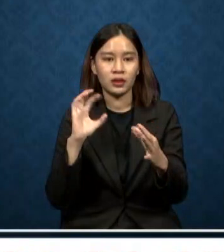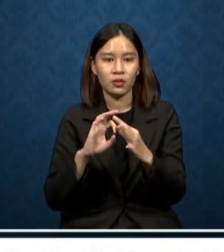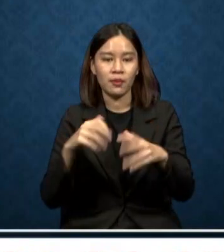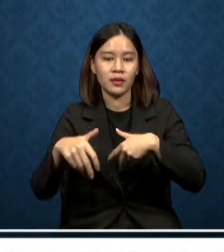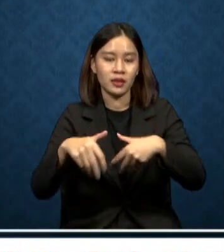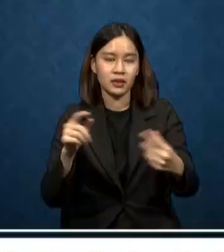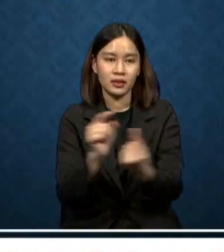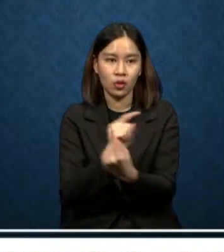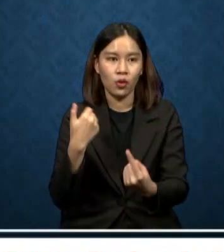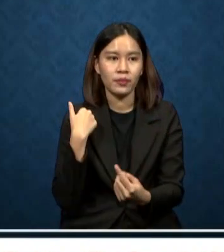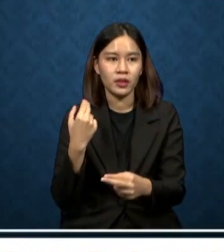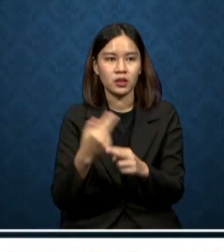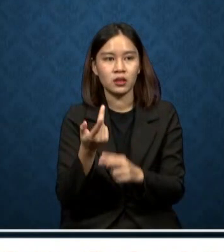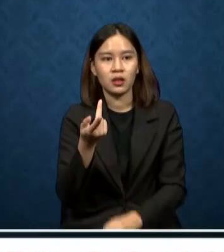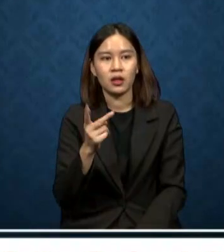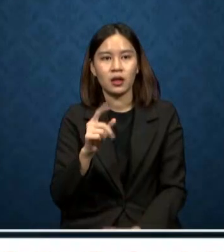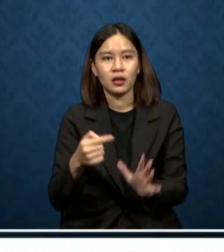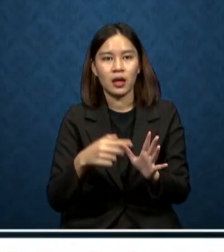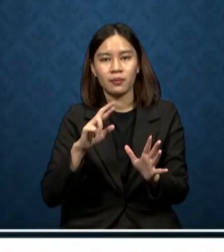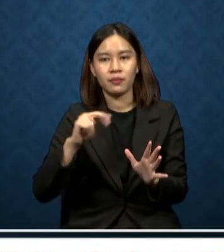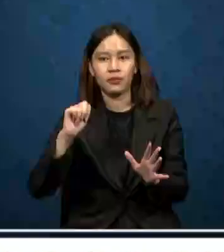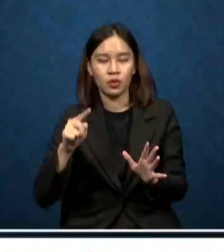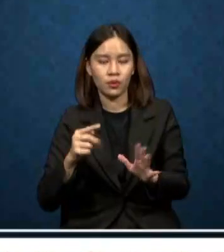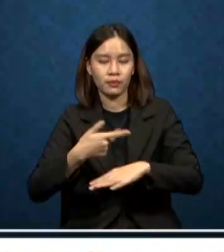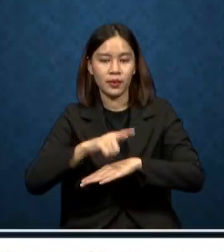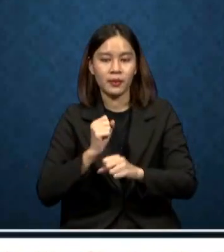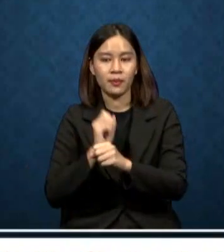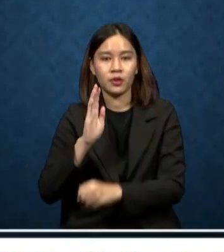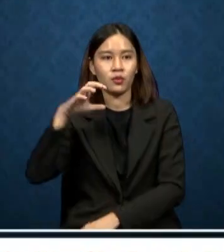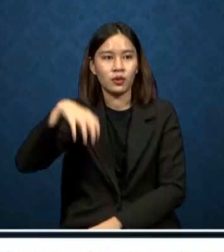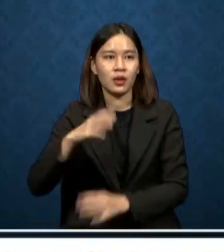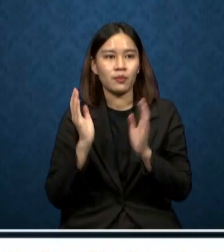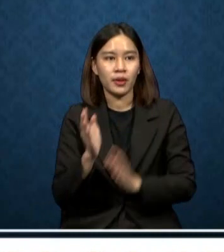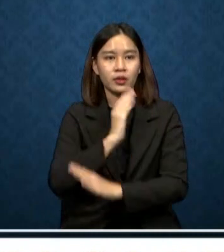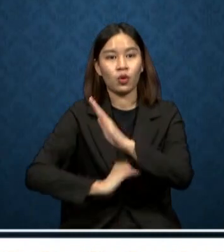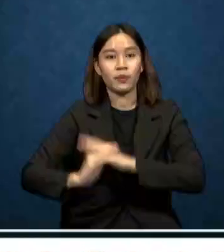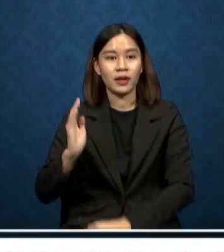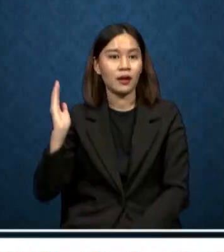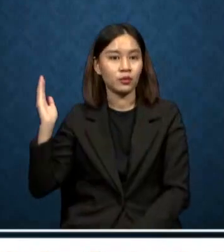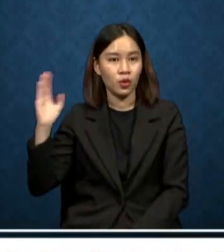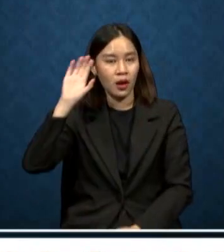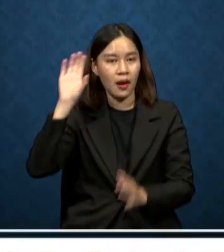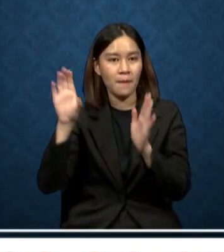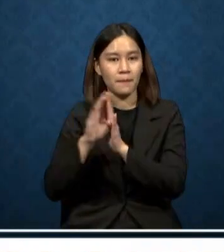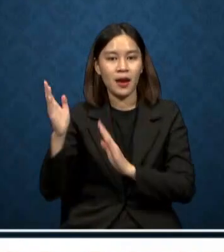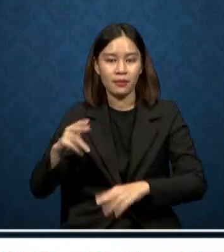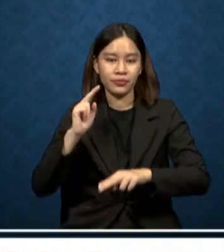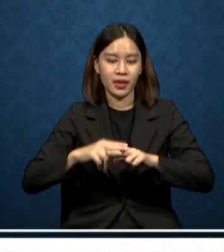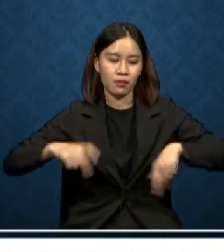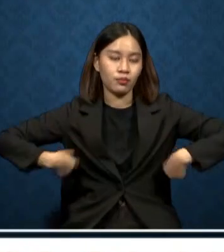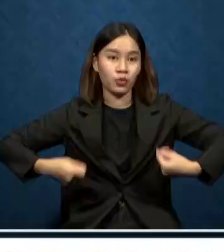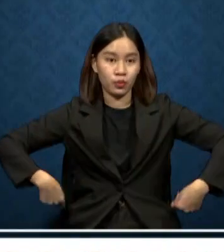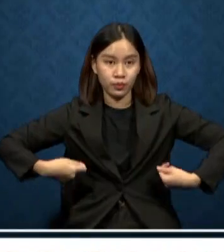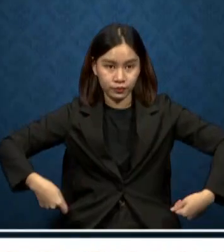ไปพบคุณคำลนมานาหวานปราฐานบริษัทท่เปผู้วธิการจะเหนอยรปตงด้านกลางท่นั่งรถเข็นอยู่